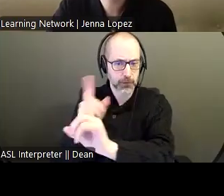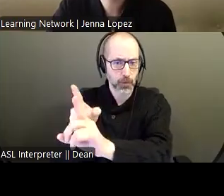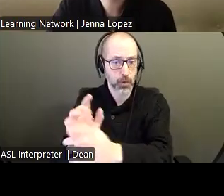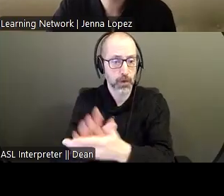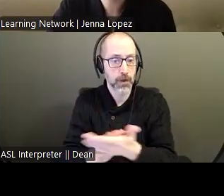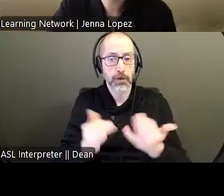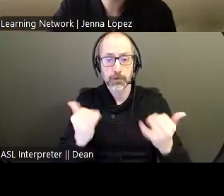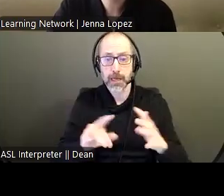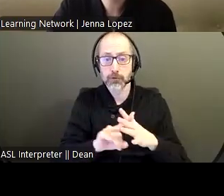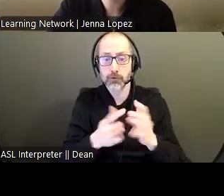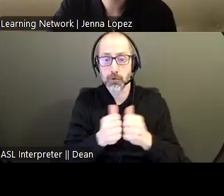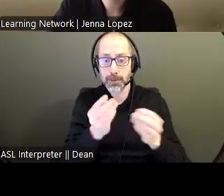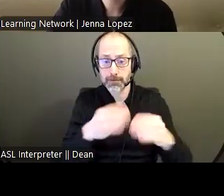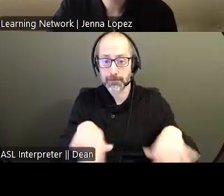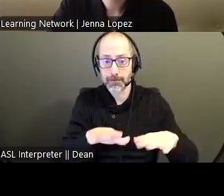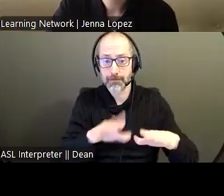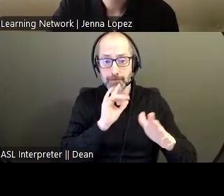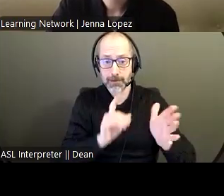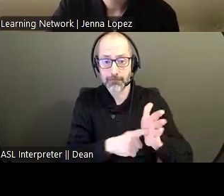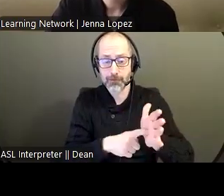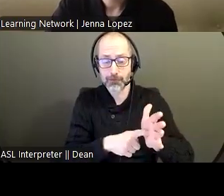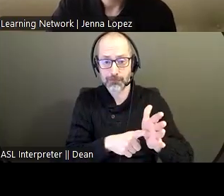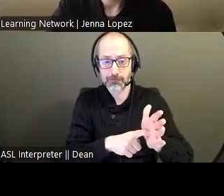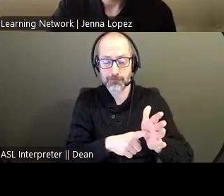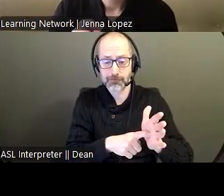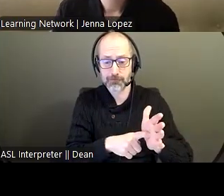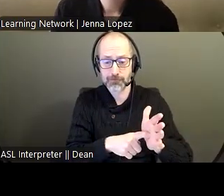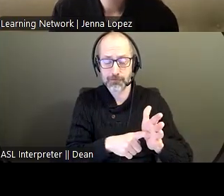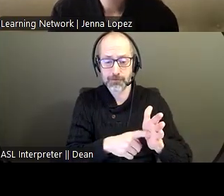accessibles. Je vais commencer par une reconnaissance territoriale.